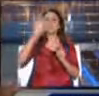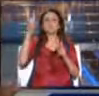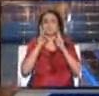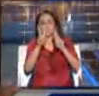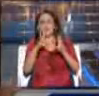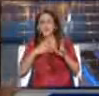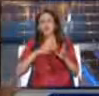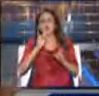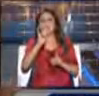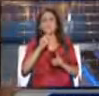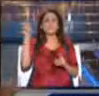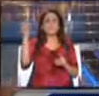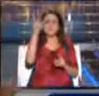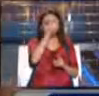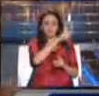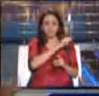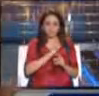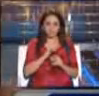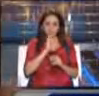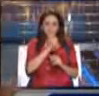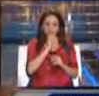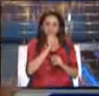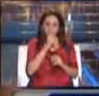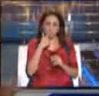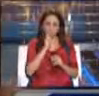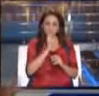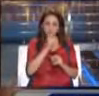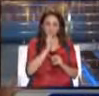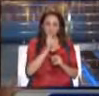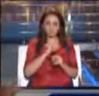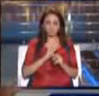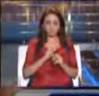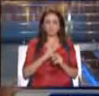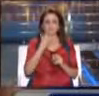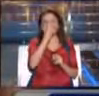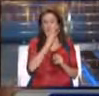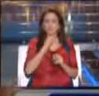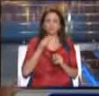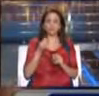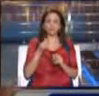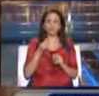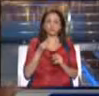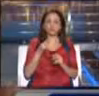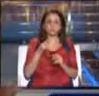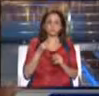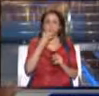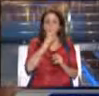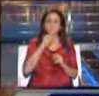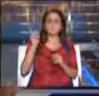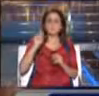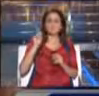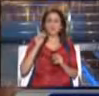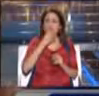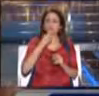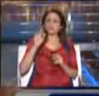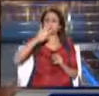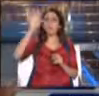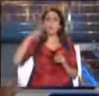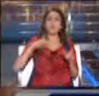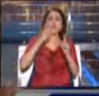الناس شكلهم، يعني انا بتكلم بالاعلام بشكل عام ما بتكلمش على الرياض، الشكل بتاعه حتى ما ينفعش اي حاجه خالص، وتلاقي الناس جدا